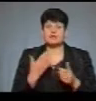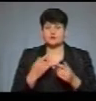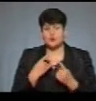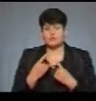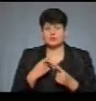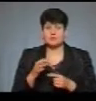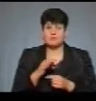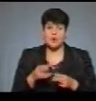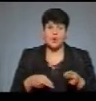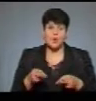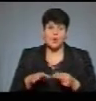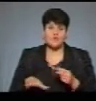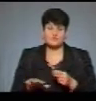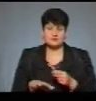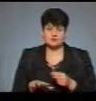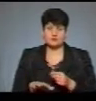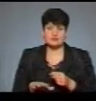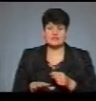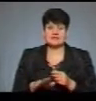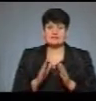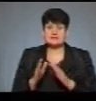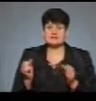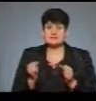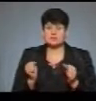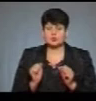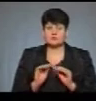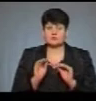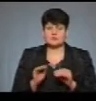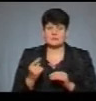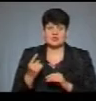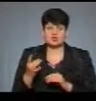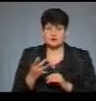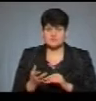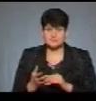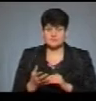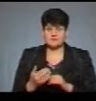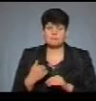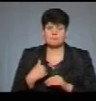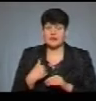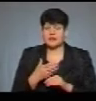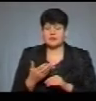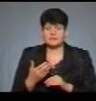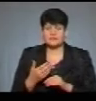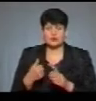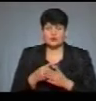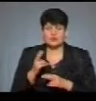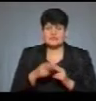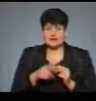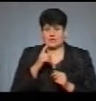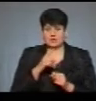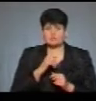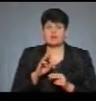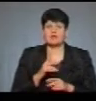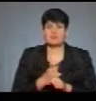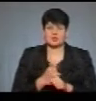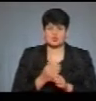про ковзанку, минулого року ковзанка з системою заморозки встановлювалась вперше у нас, і ми не до кінця розуміли, як вона